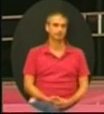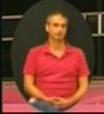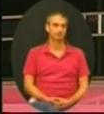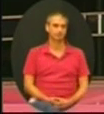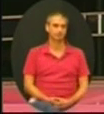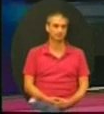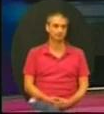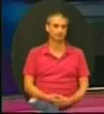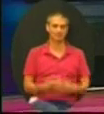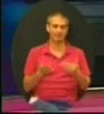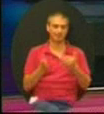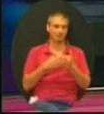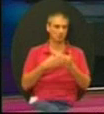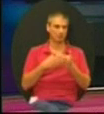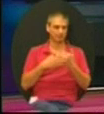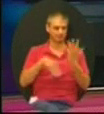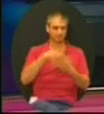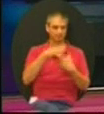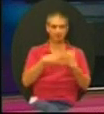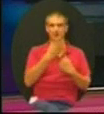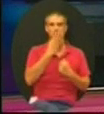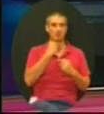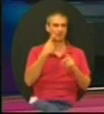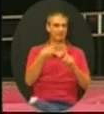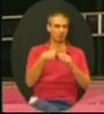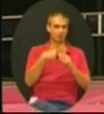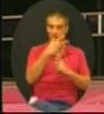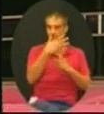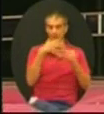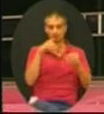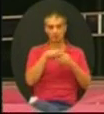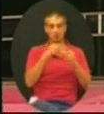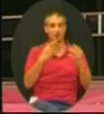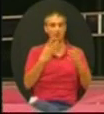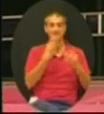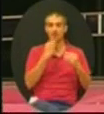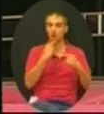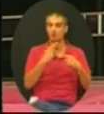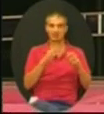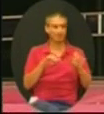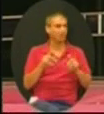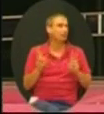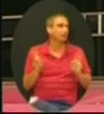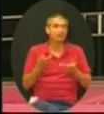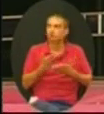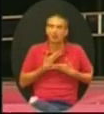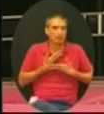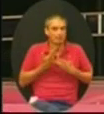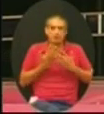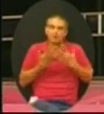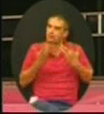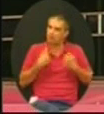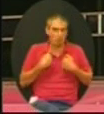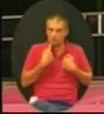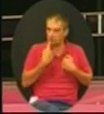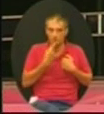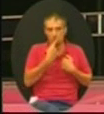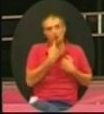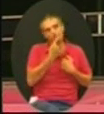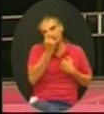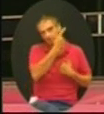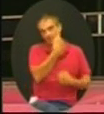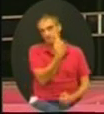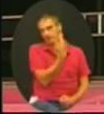נישואי התערובת בקרב היהדות הרפורמית הם במספרים שהם בלתי ניתנים להכלה, את זה לא אני אומרת, את זה אומרים